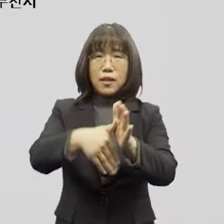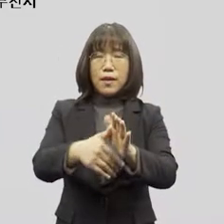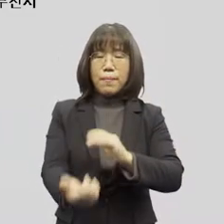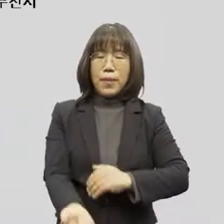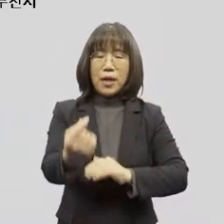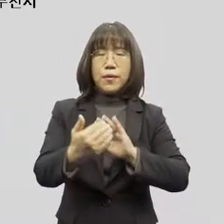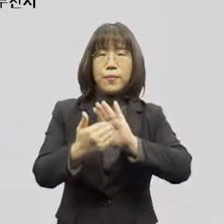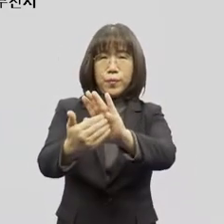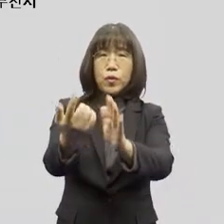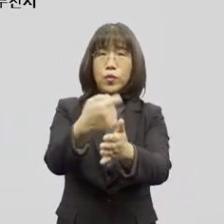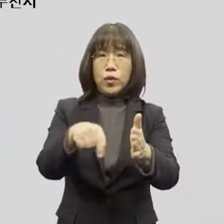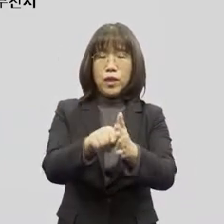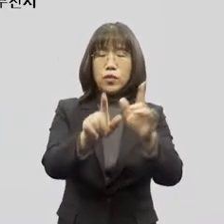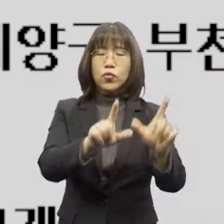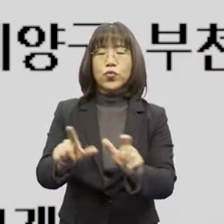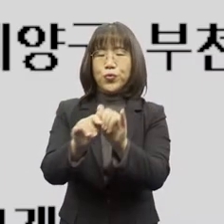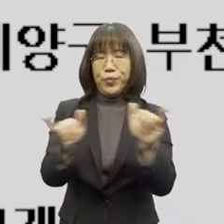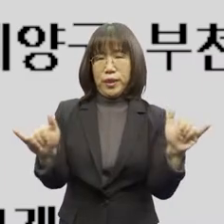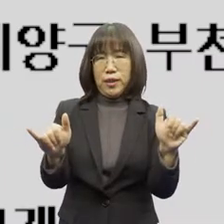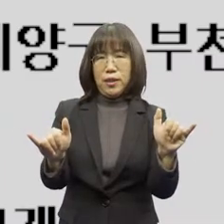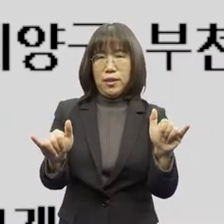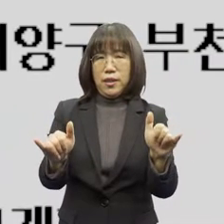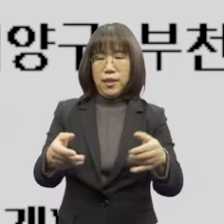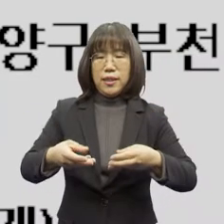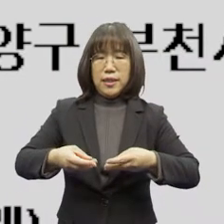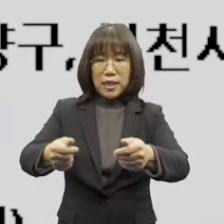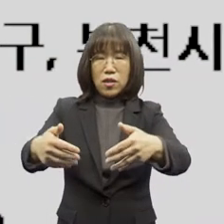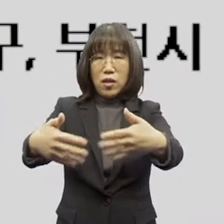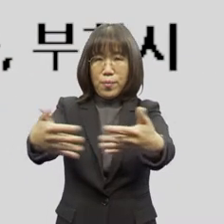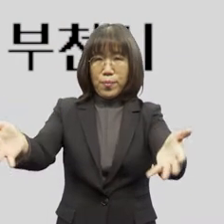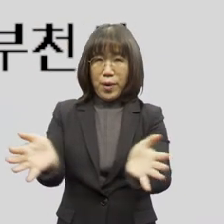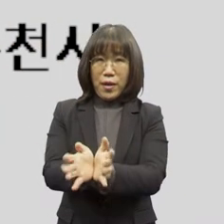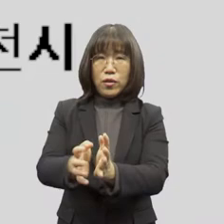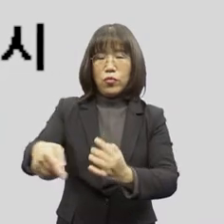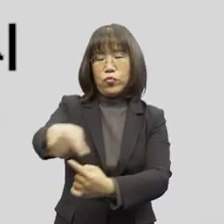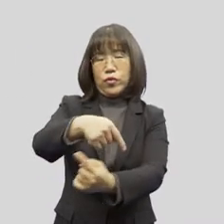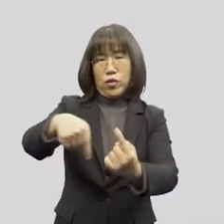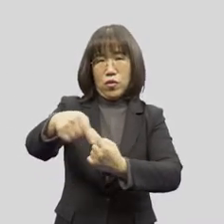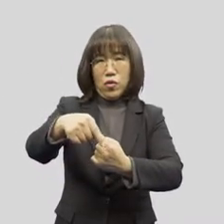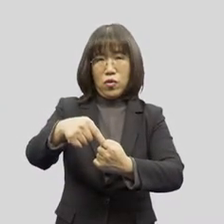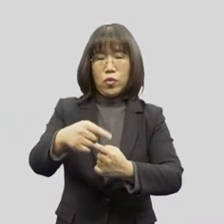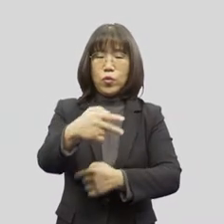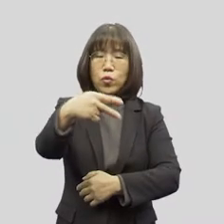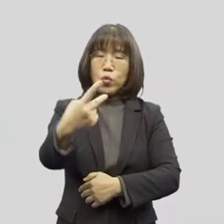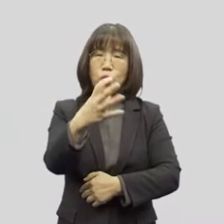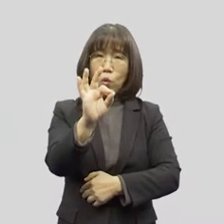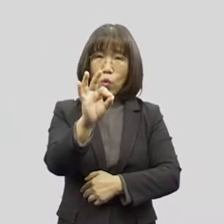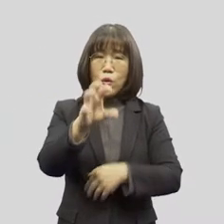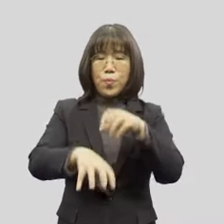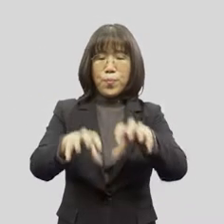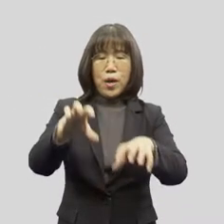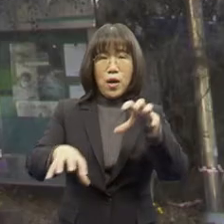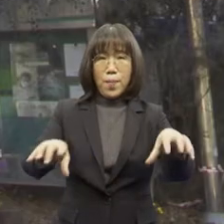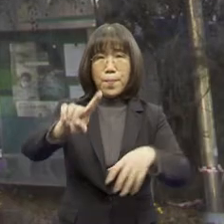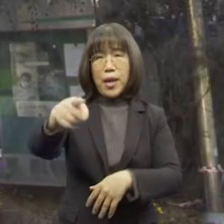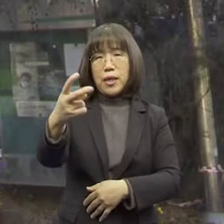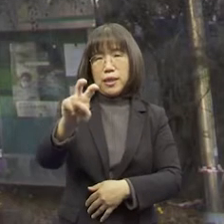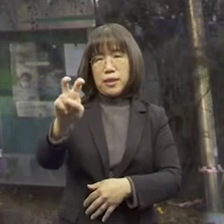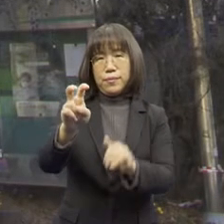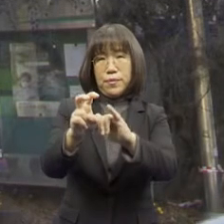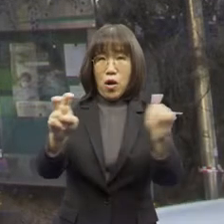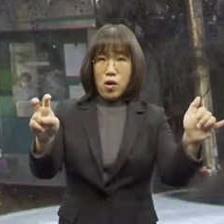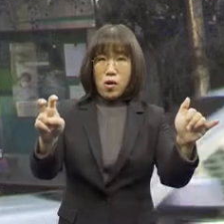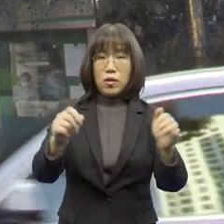위해 주민 제설 기동반을 운영합니다. 각 동별로 구성된 120명의 기동반은 제설